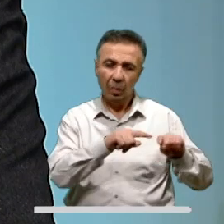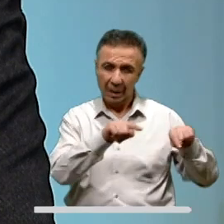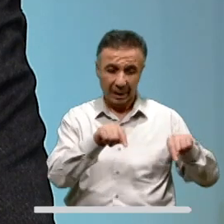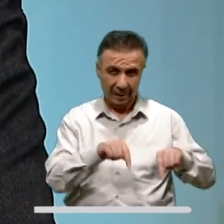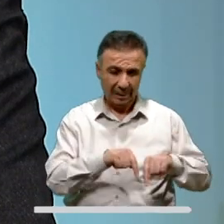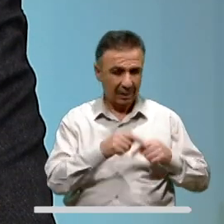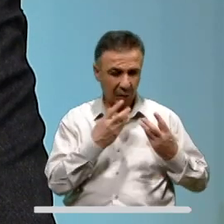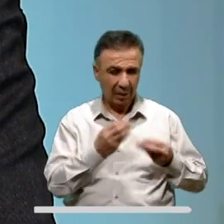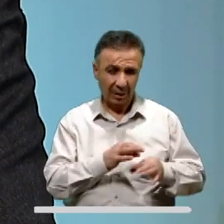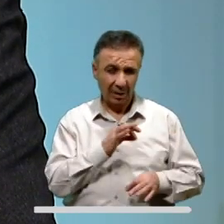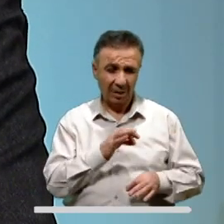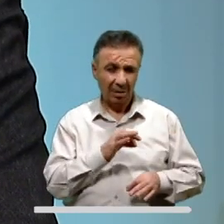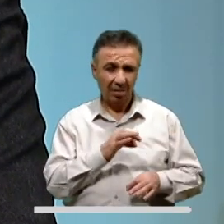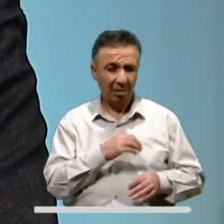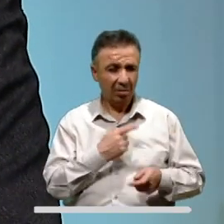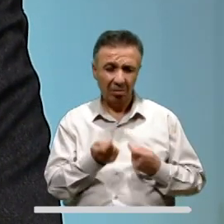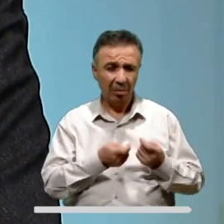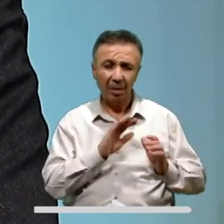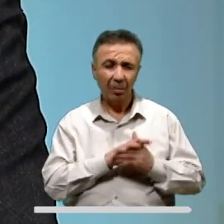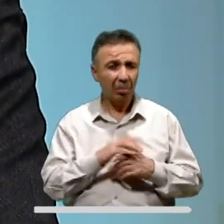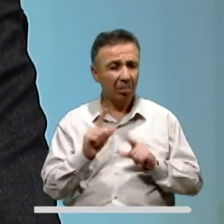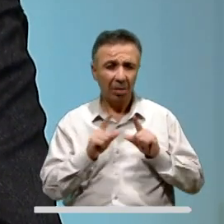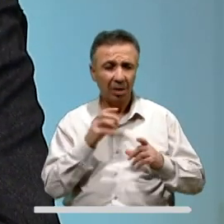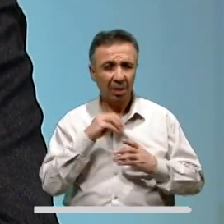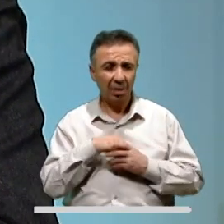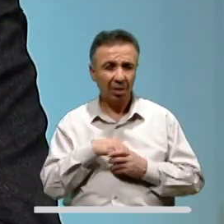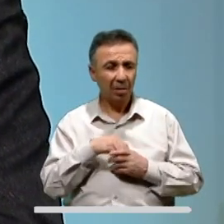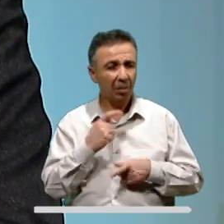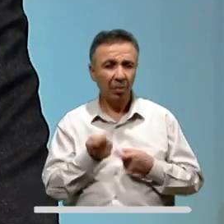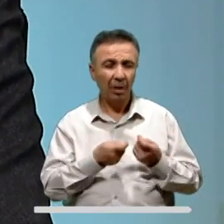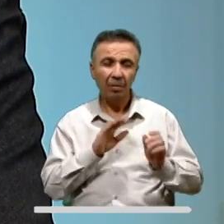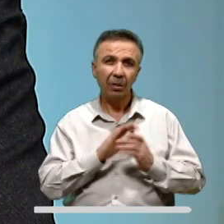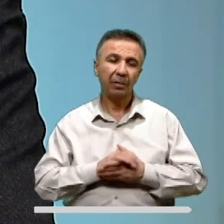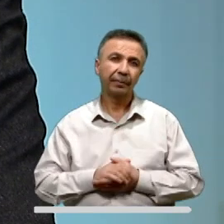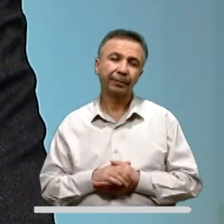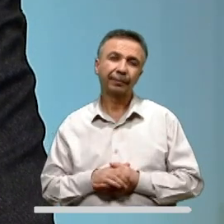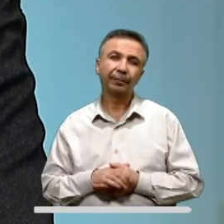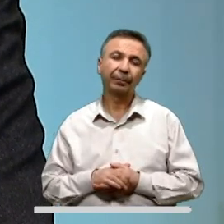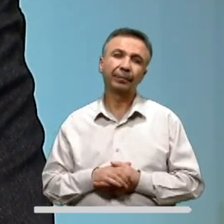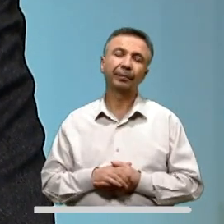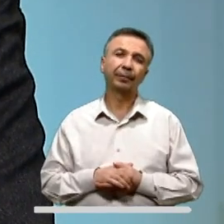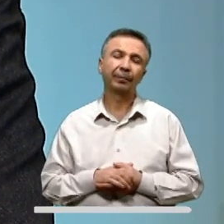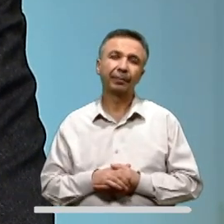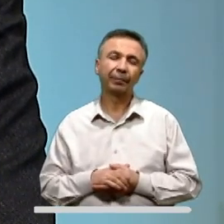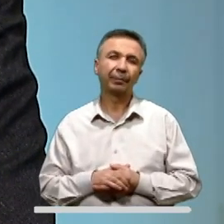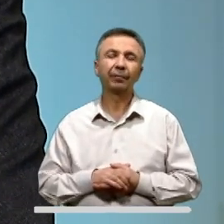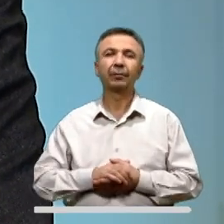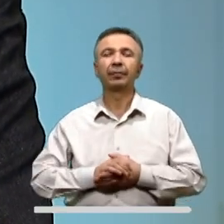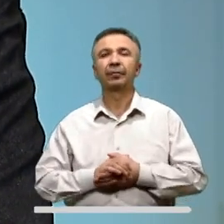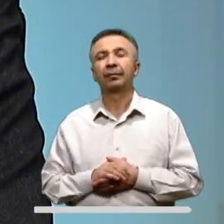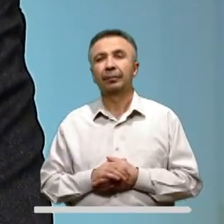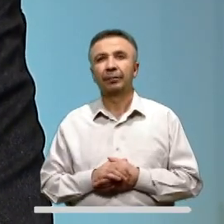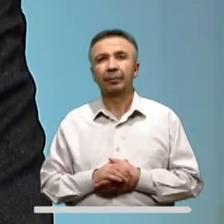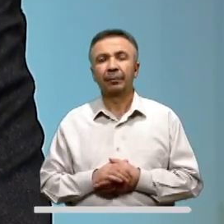kişi kullanmıyordur. Yani ihtiyaçları için mesela herhangi bir şekilde kullandığı bir yer değildir.